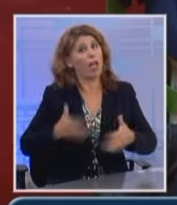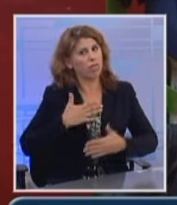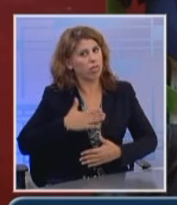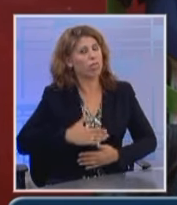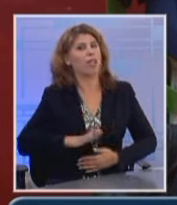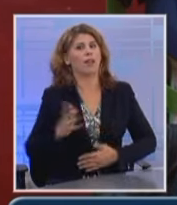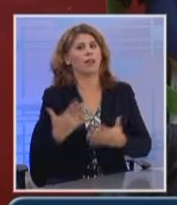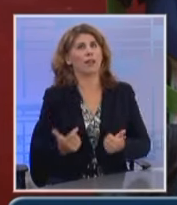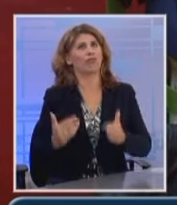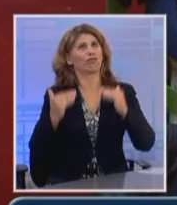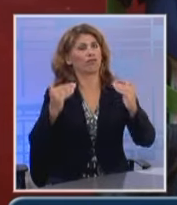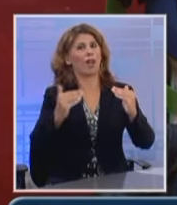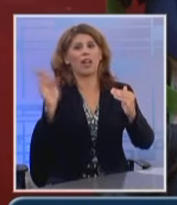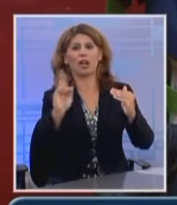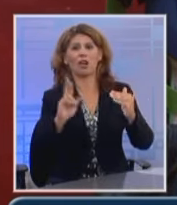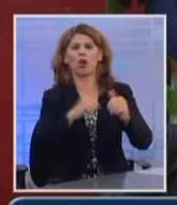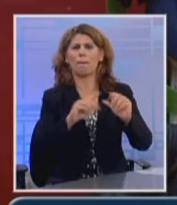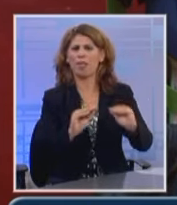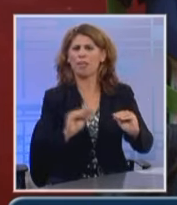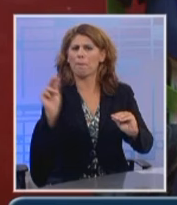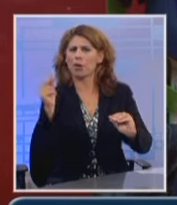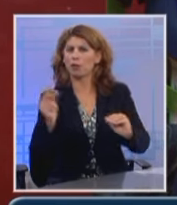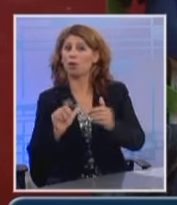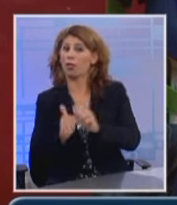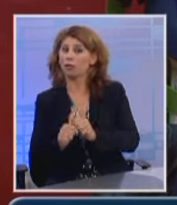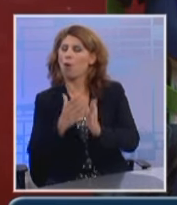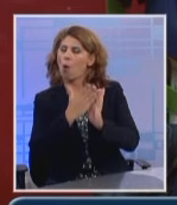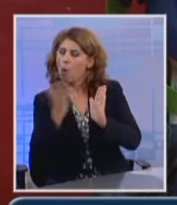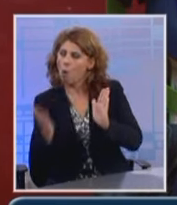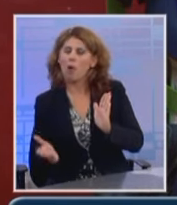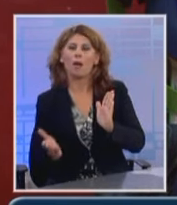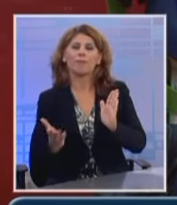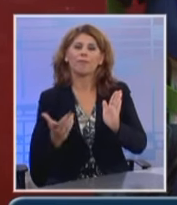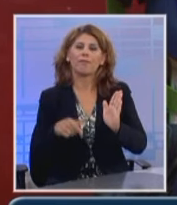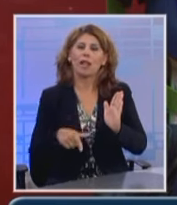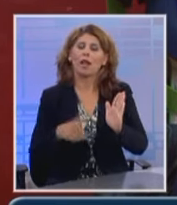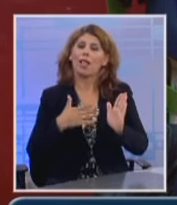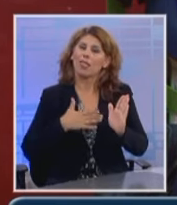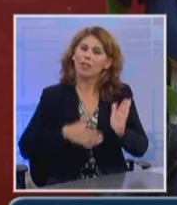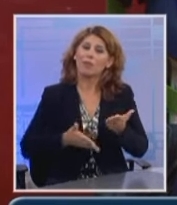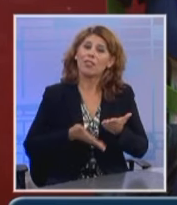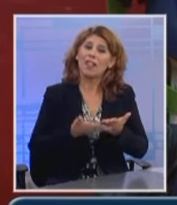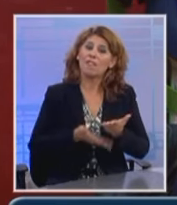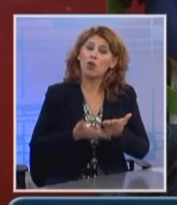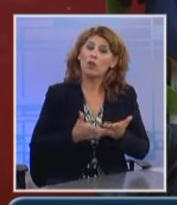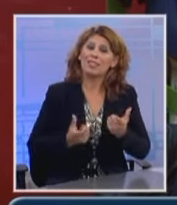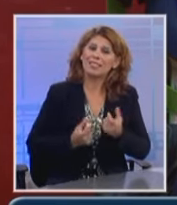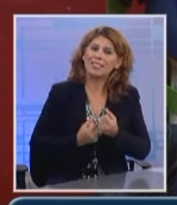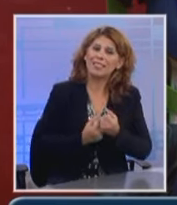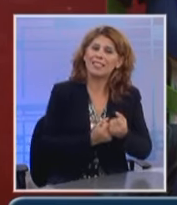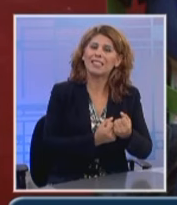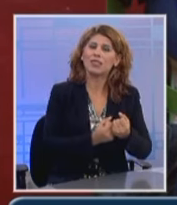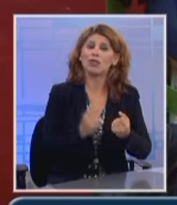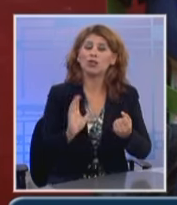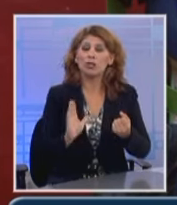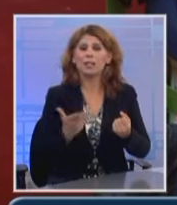έχουμε υψηλές επιδόσεις στην παιδεία, στον πολιτισμό, τόσο και στον αθλητισμό, είναι η διευκόλυνσή σας, η στήριξή σας,